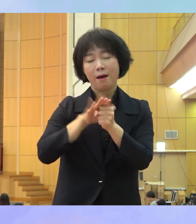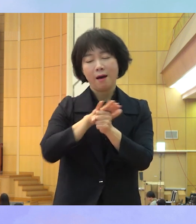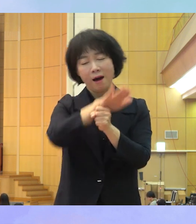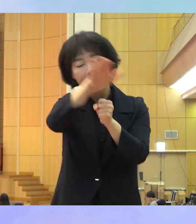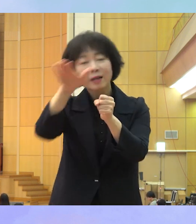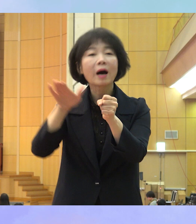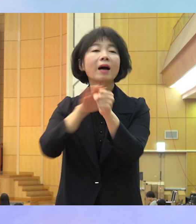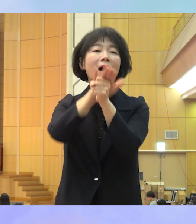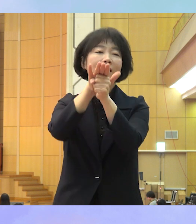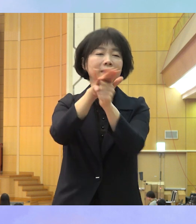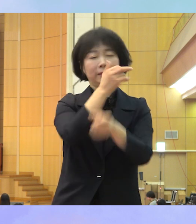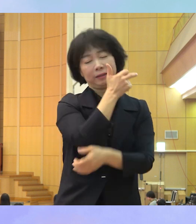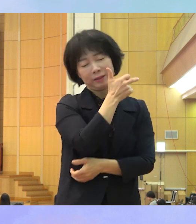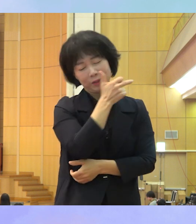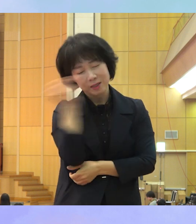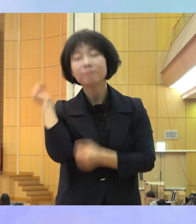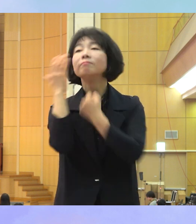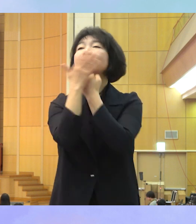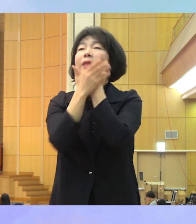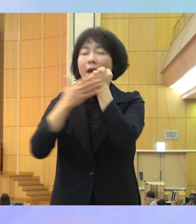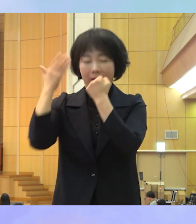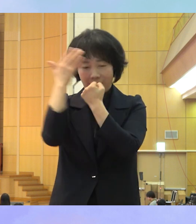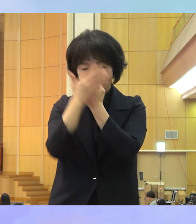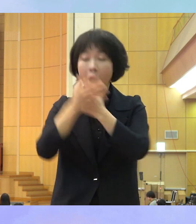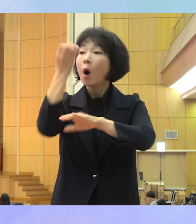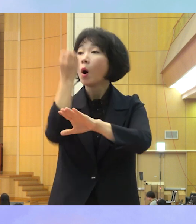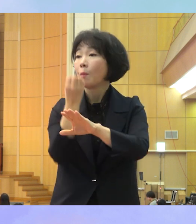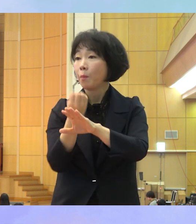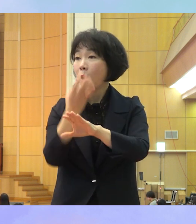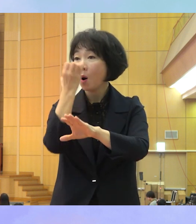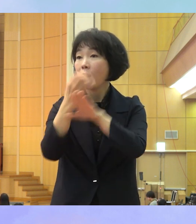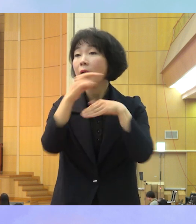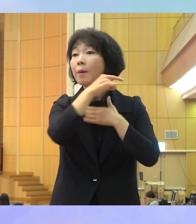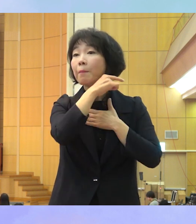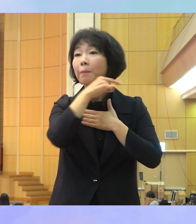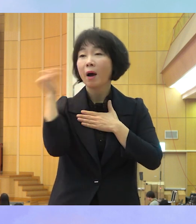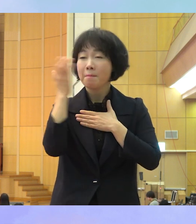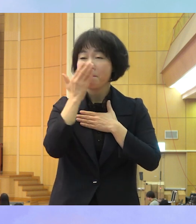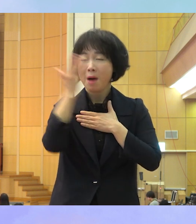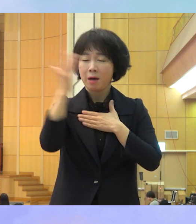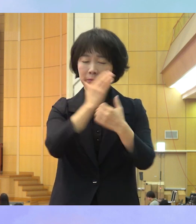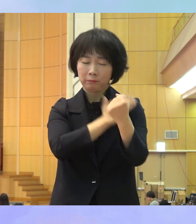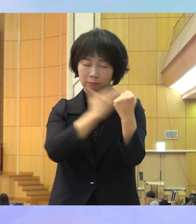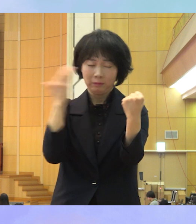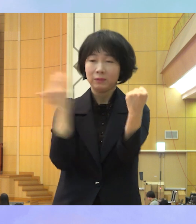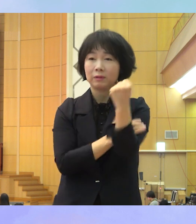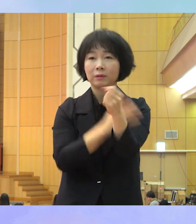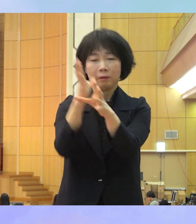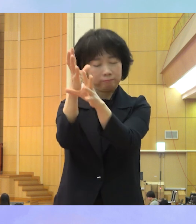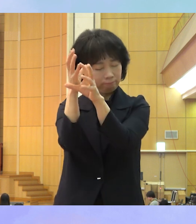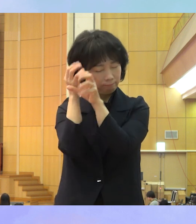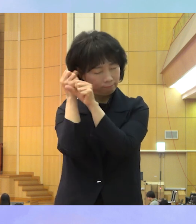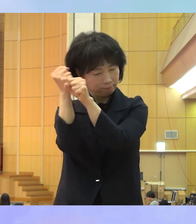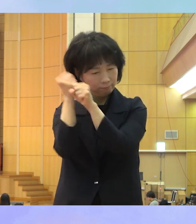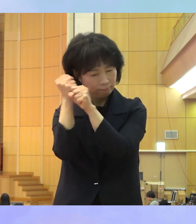구주의 사랑 크신 은혜 보혈의 능력